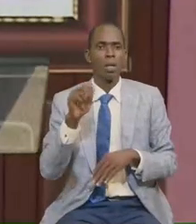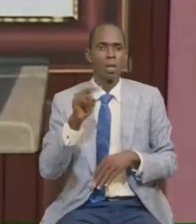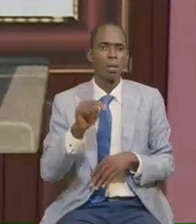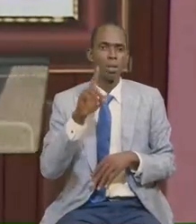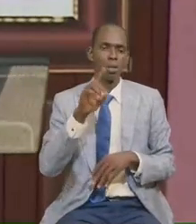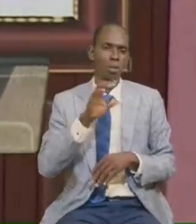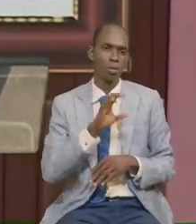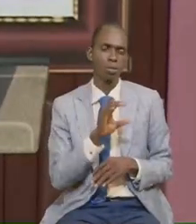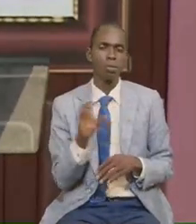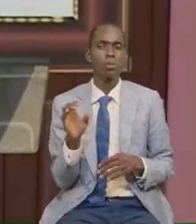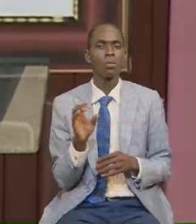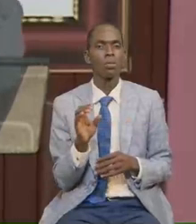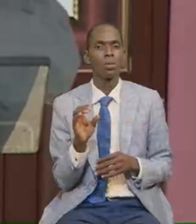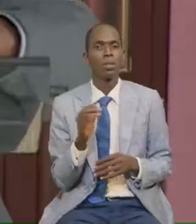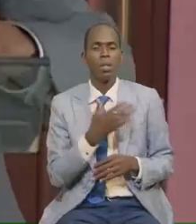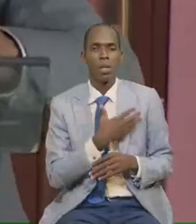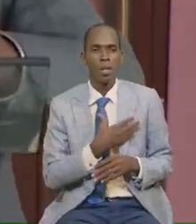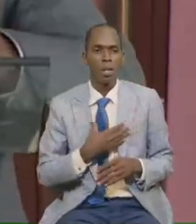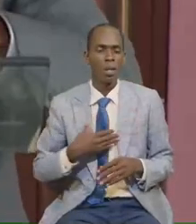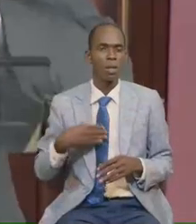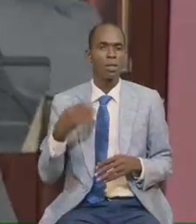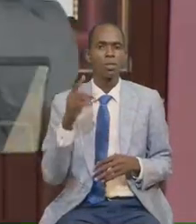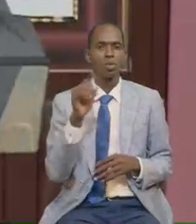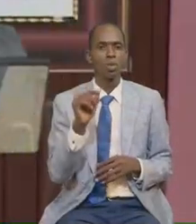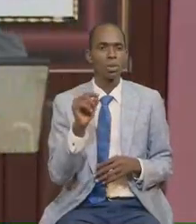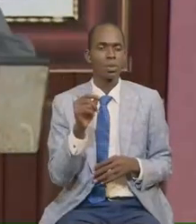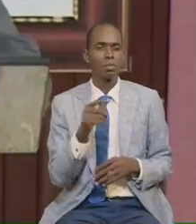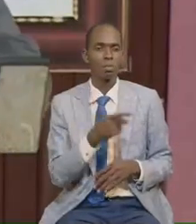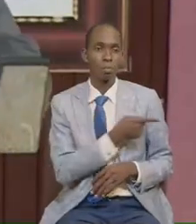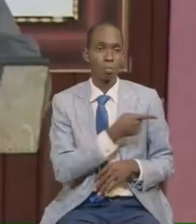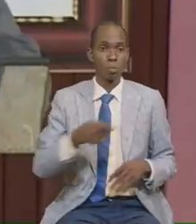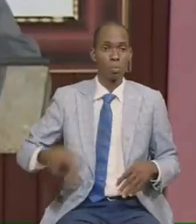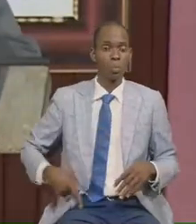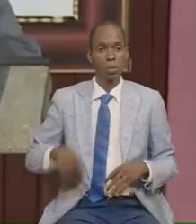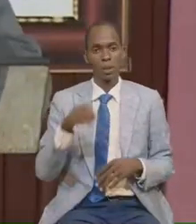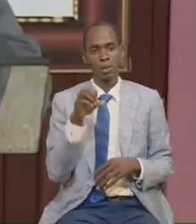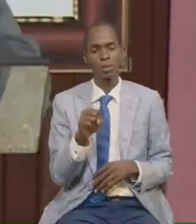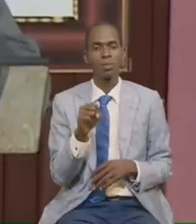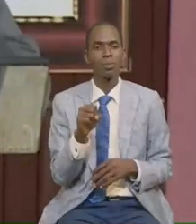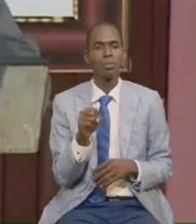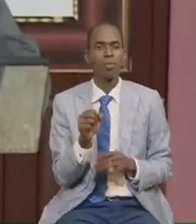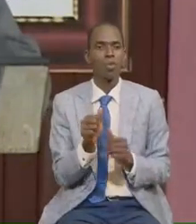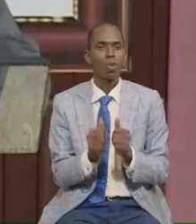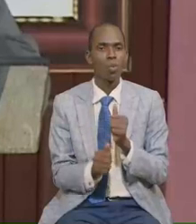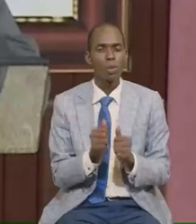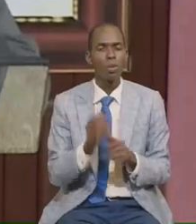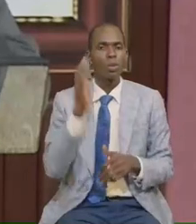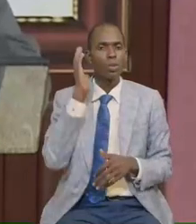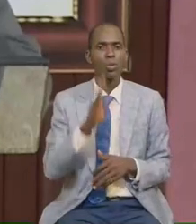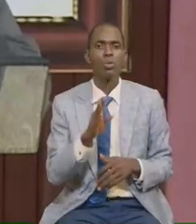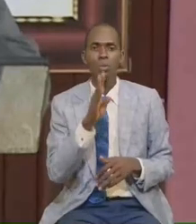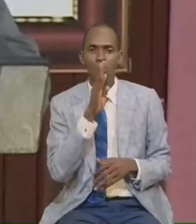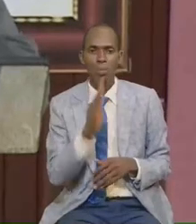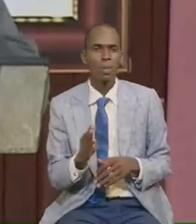trouva bon d'établir sur le royaume 120 qui devait être dans tout le royaume